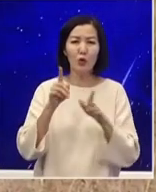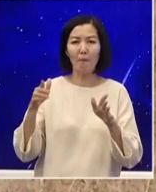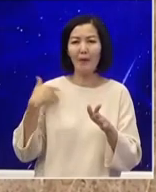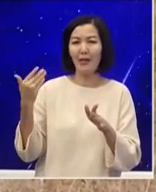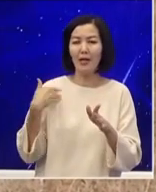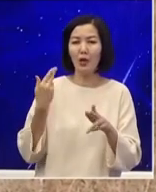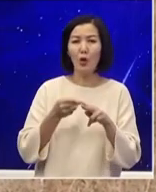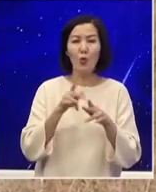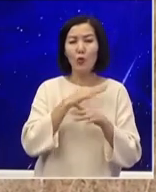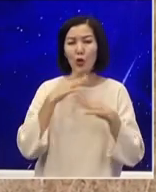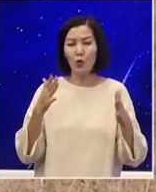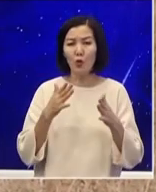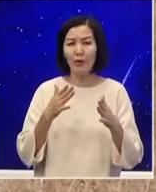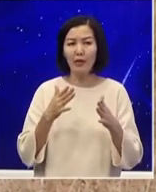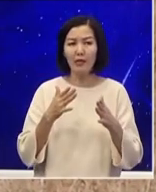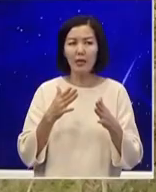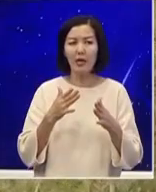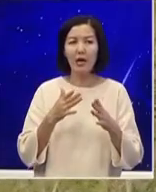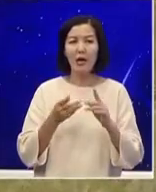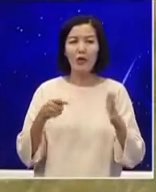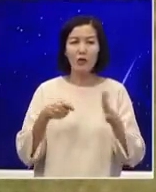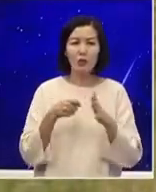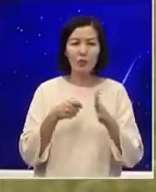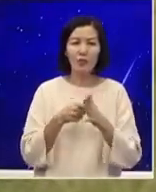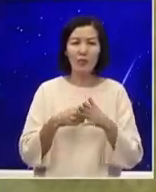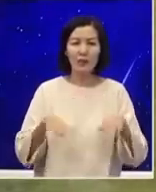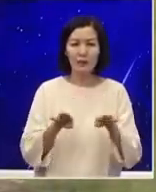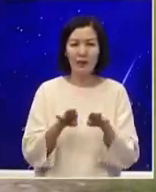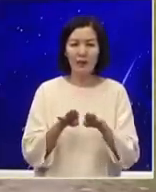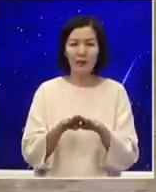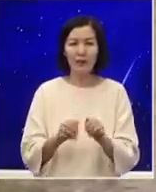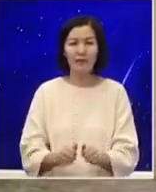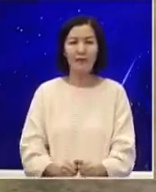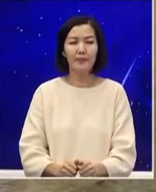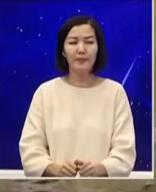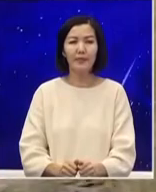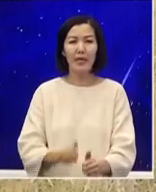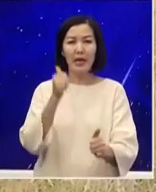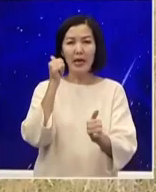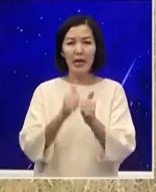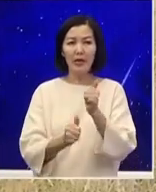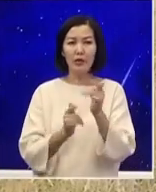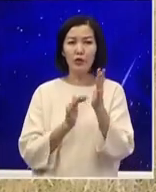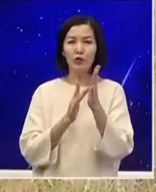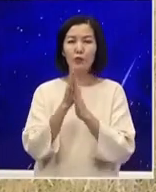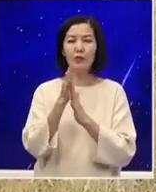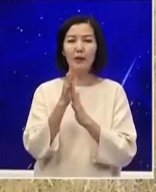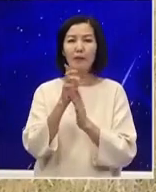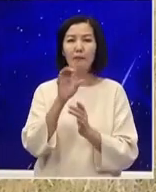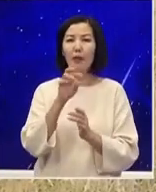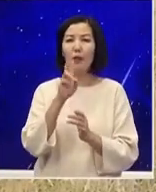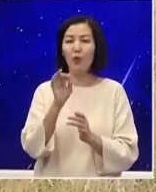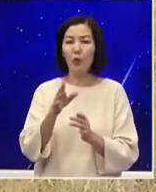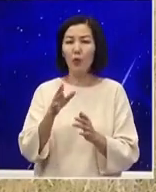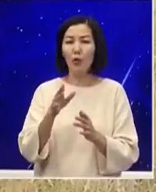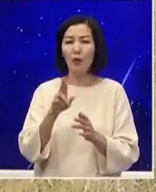Құнарлығы сонша мал басқа да жоңышқа жемсінді азықтарға мойын бұрмайды. Себебі әр шөптің әр түрлі, біреуінің биологы көп,